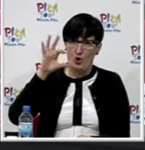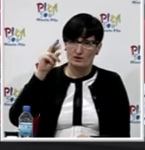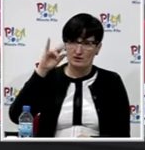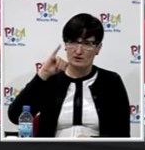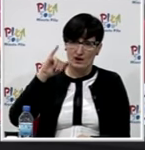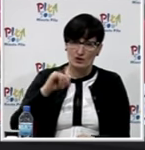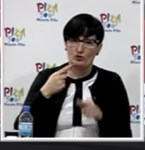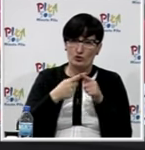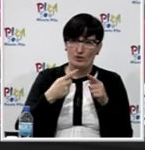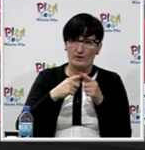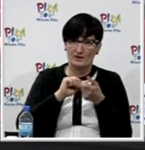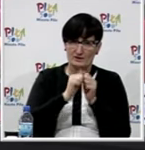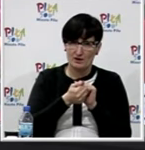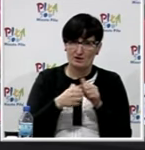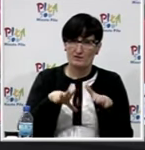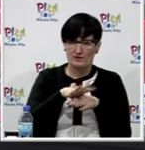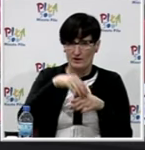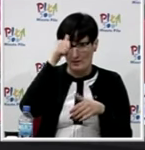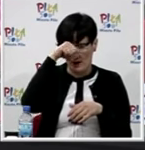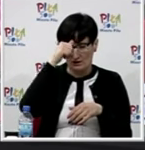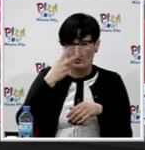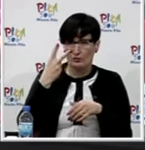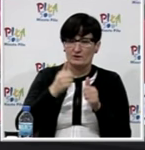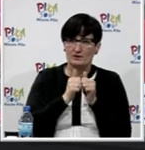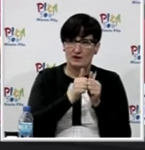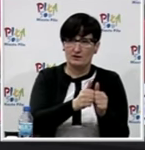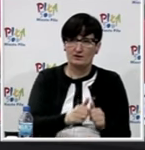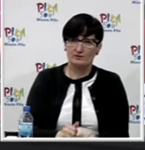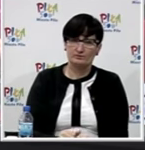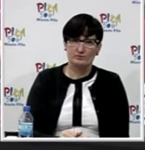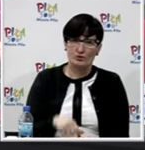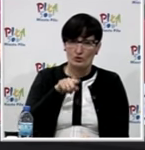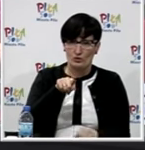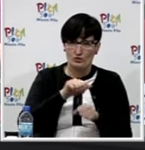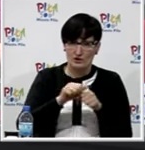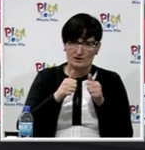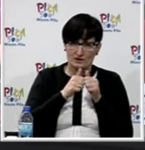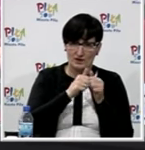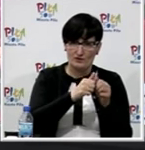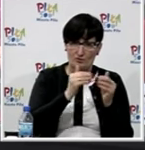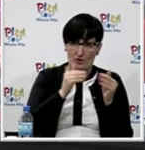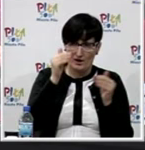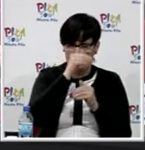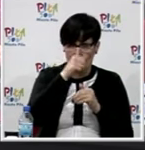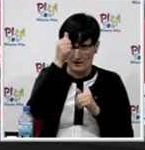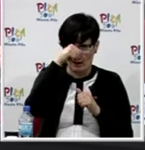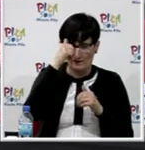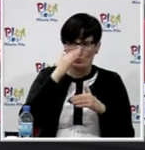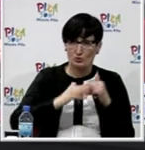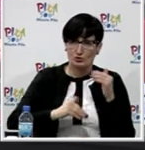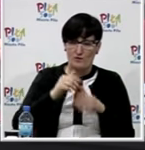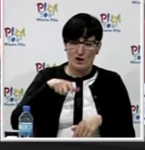zmian w nazwie dwóch zadań. To jest zadanie pod nazwą budowa ciągu pieszojezdnego poprzez